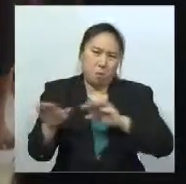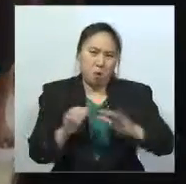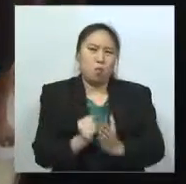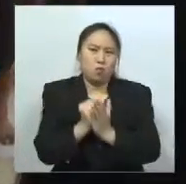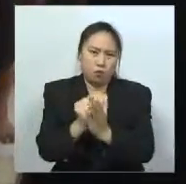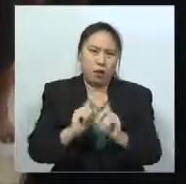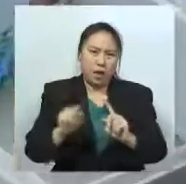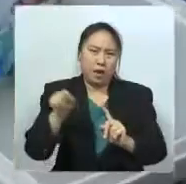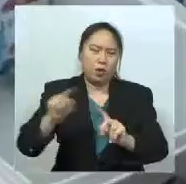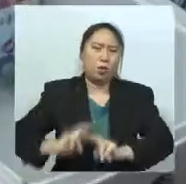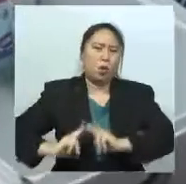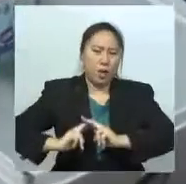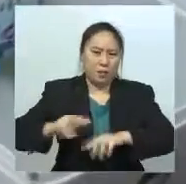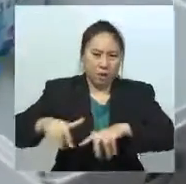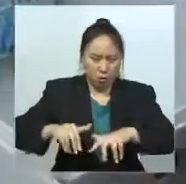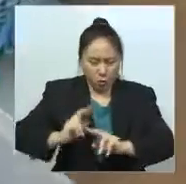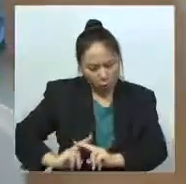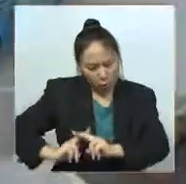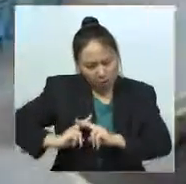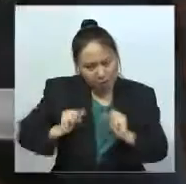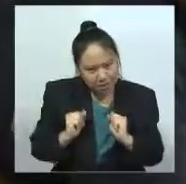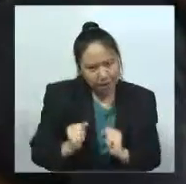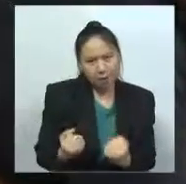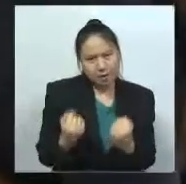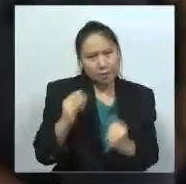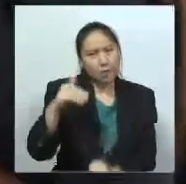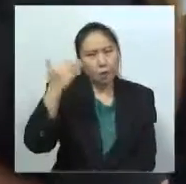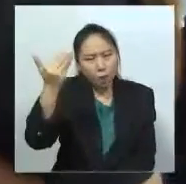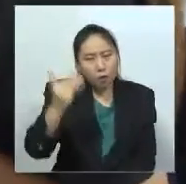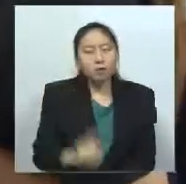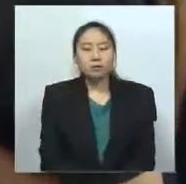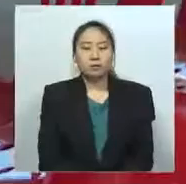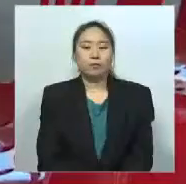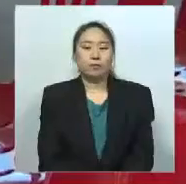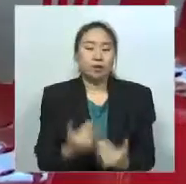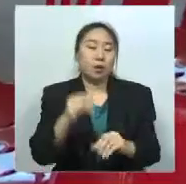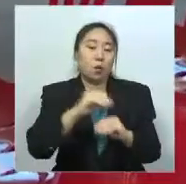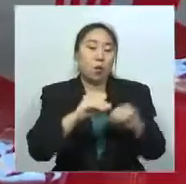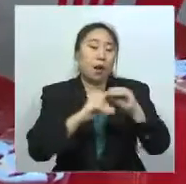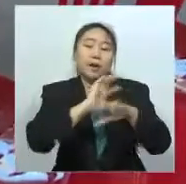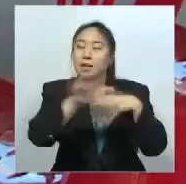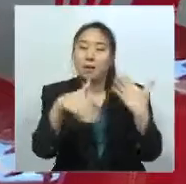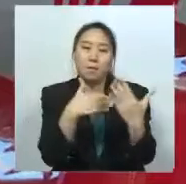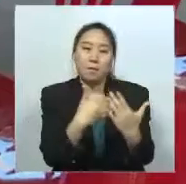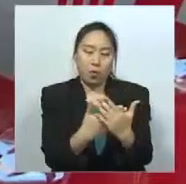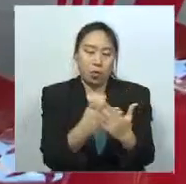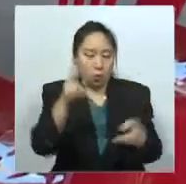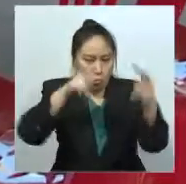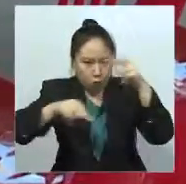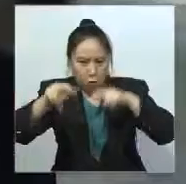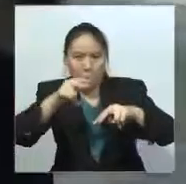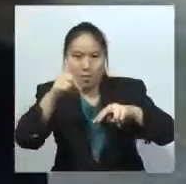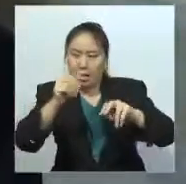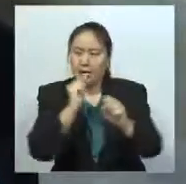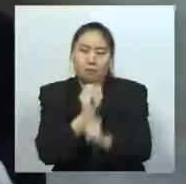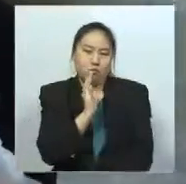ชาชนก็ต้องสร้างความเข้มแข็งให้กับตัวเองให้ได้ก่อนนะคะพร้อมยืนยันว่าทุกโครงการโปร่งใสสามารถตรวจส